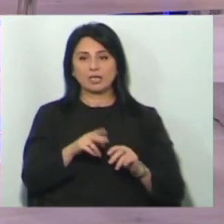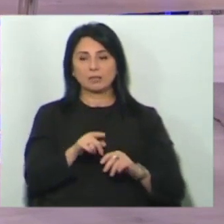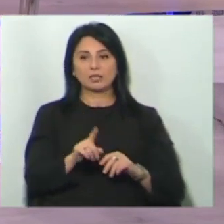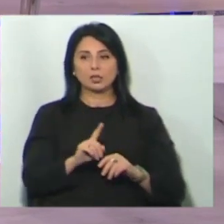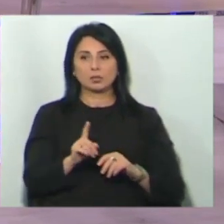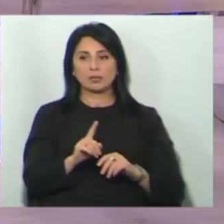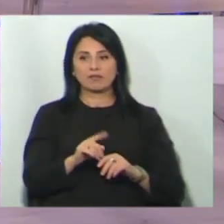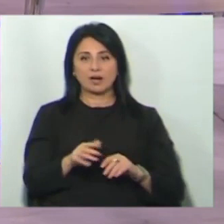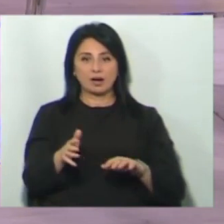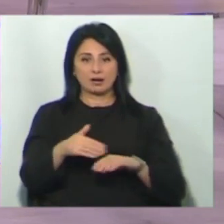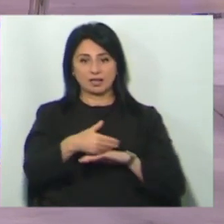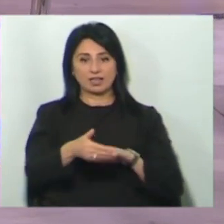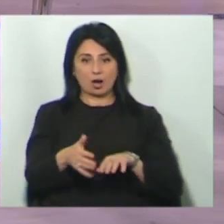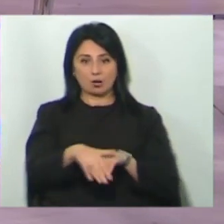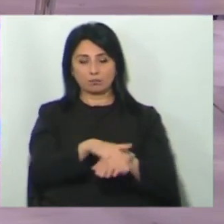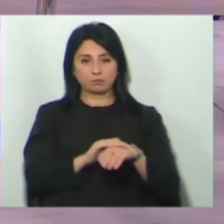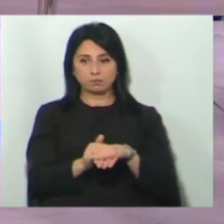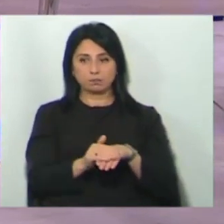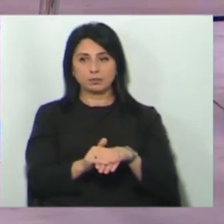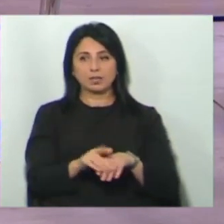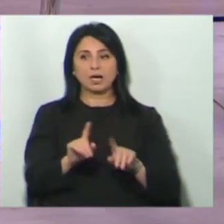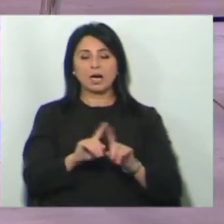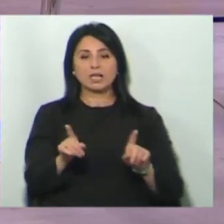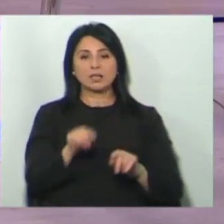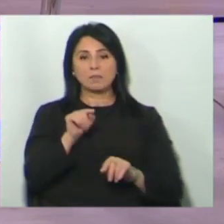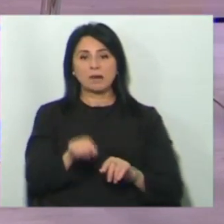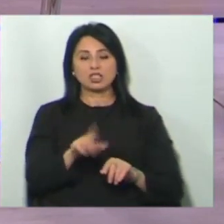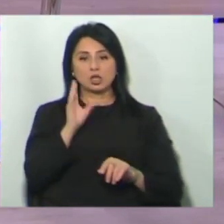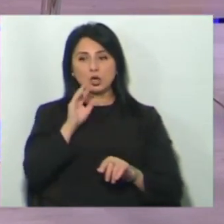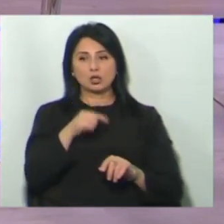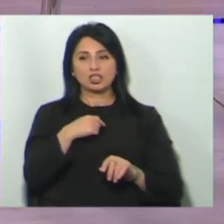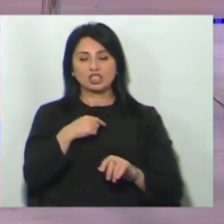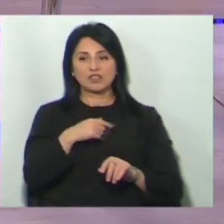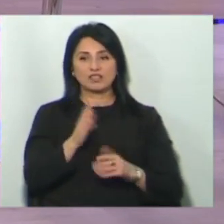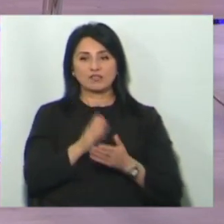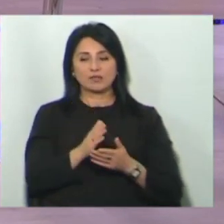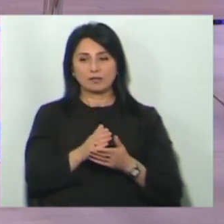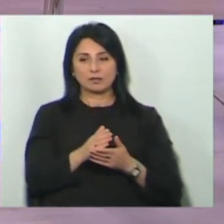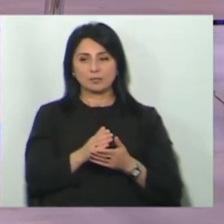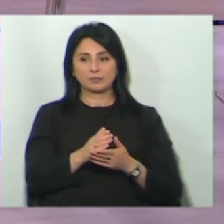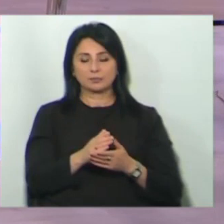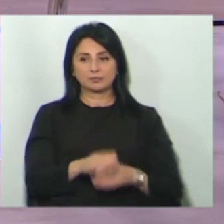რომ დახურული ფეხსაცმლის გამოყენება განსაკუთრებით მაშინ, როდესაც ჩვენ ვიმყოფებით